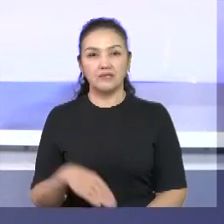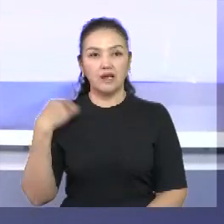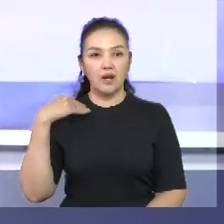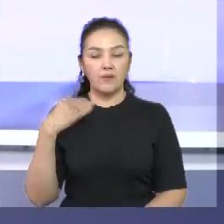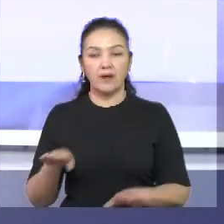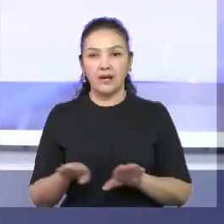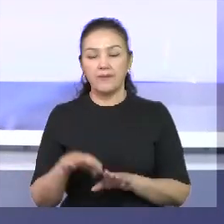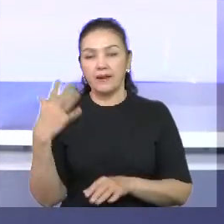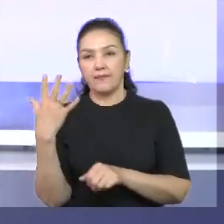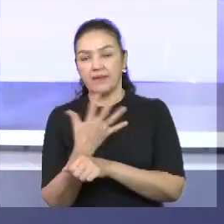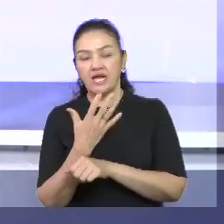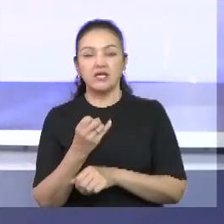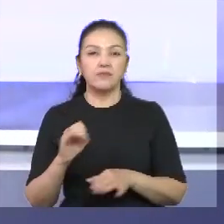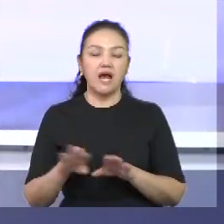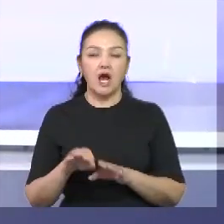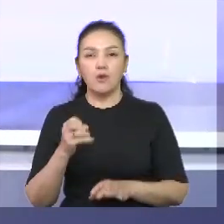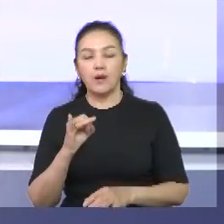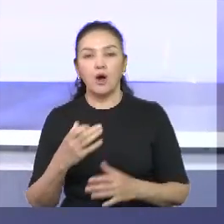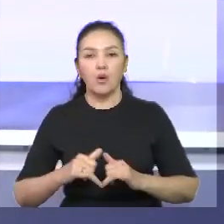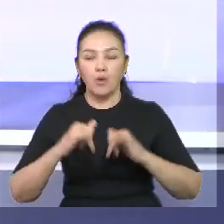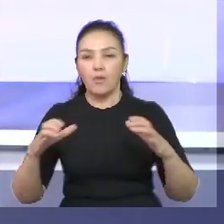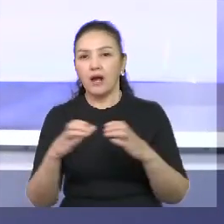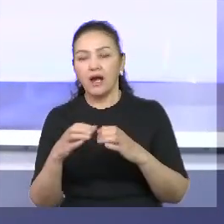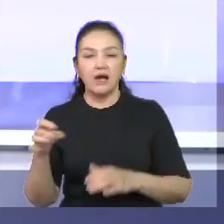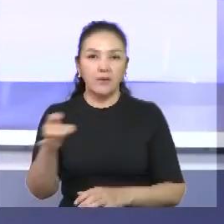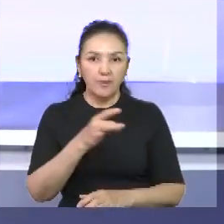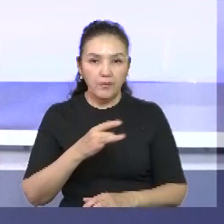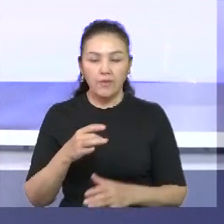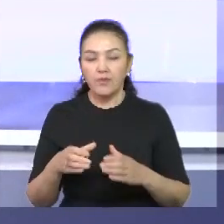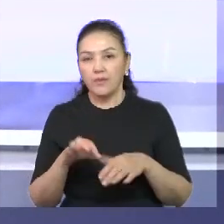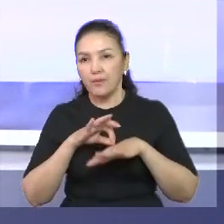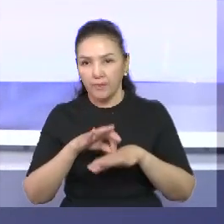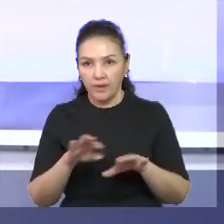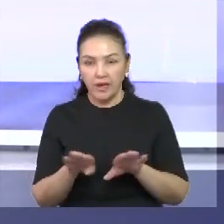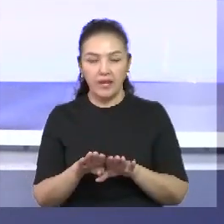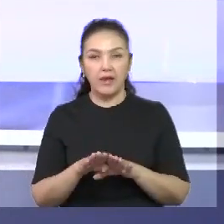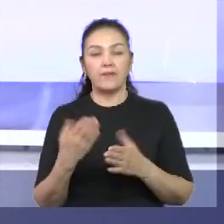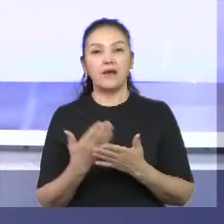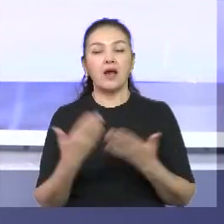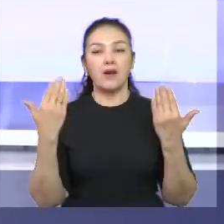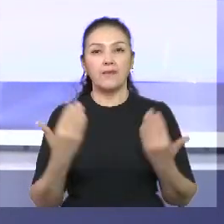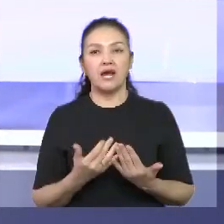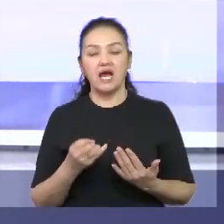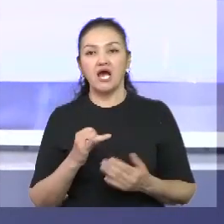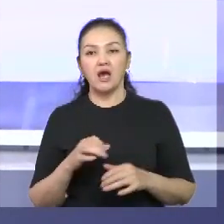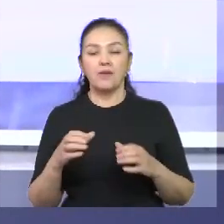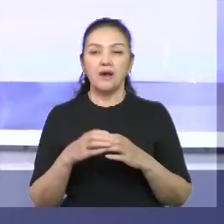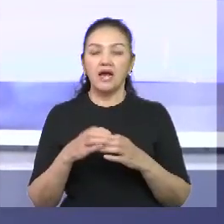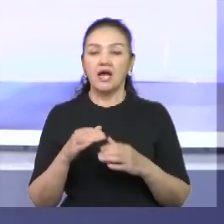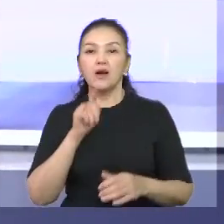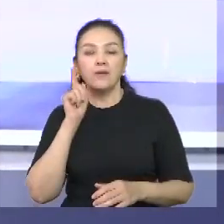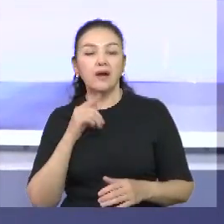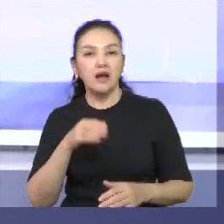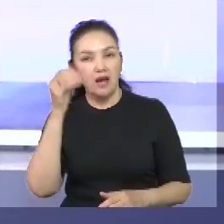Ақтөбеде осымен 5-ші мәрте әдебиет, рух, қоғам, республикалық форумы өтті. Соның аясында бүгін қарымды қаламгерлер мен жас